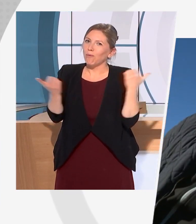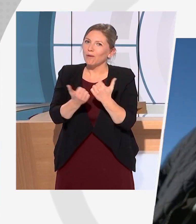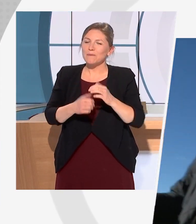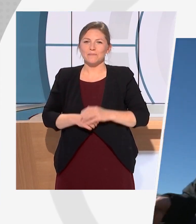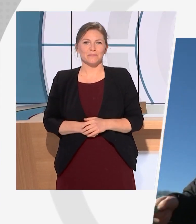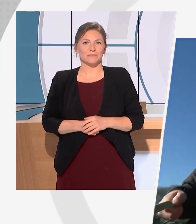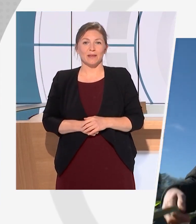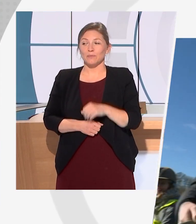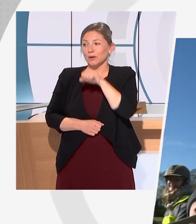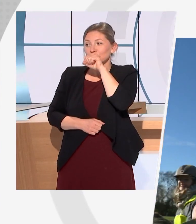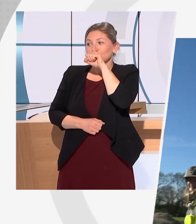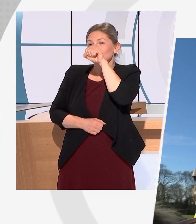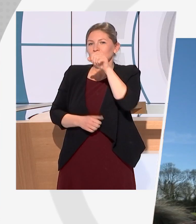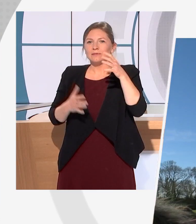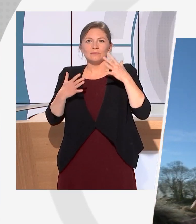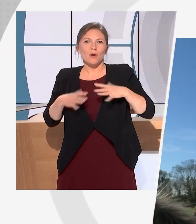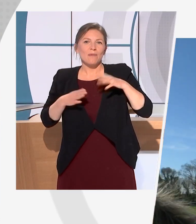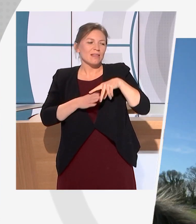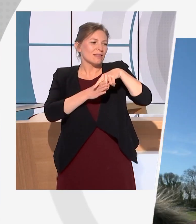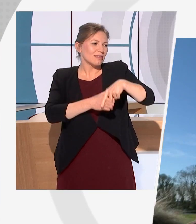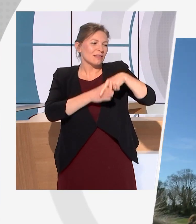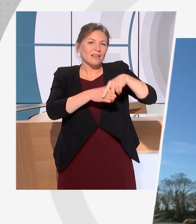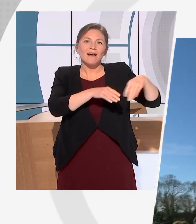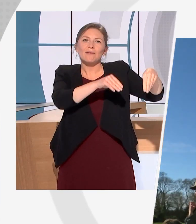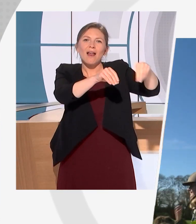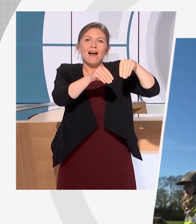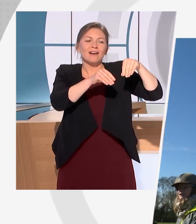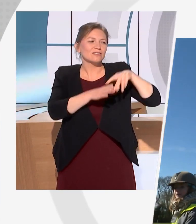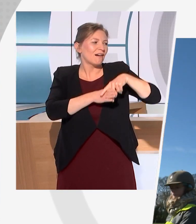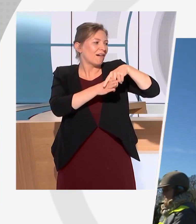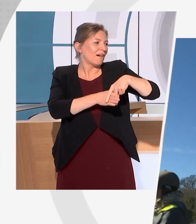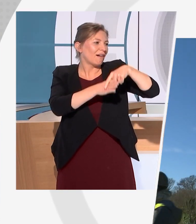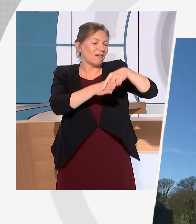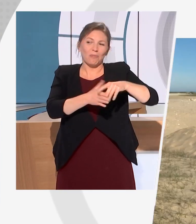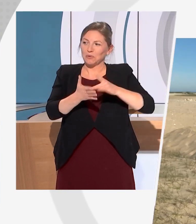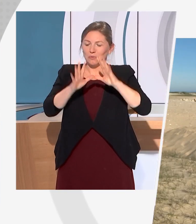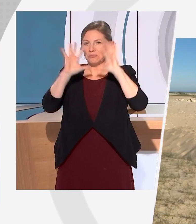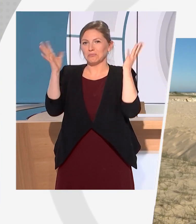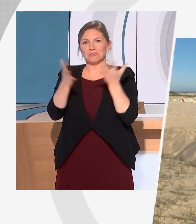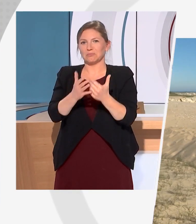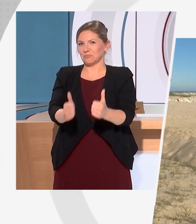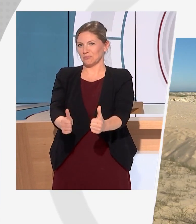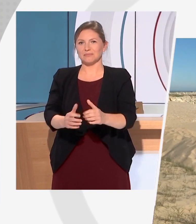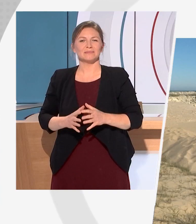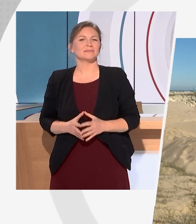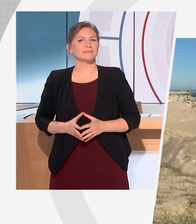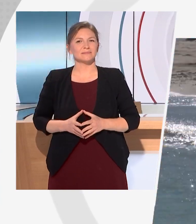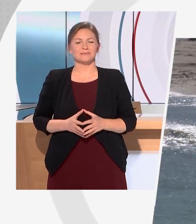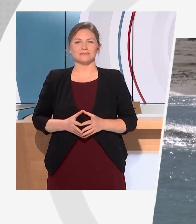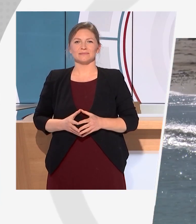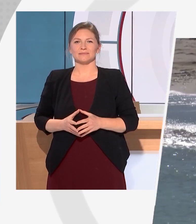la promenade sur la plage, mais en général, tout le parcours, c'est très bien.